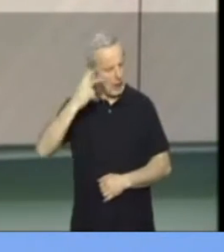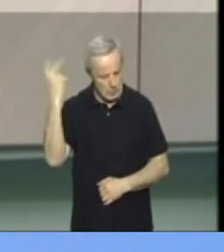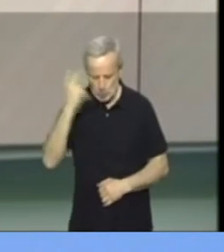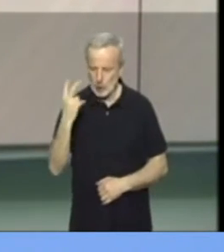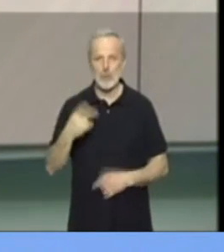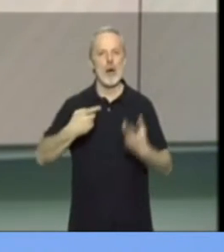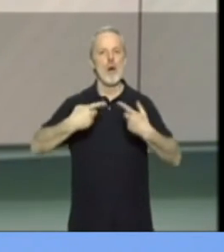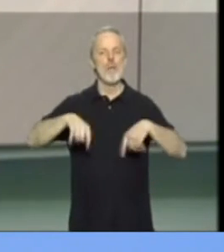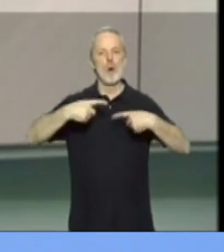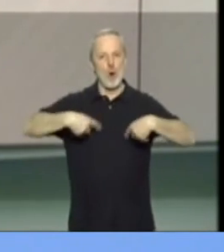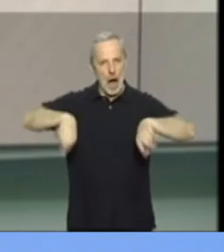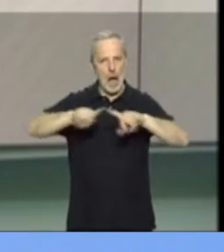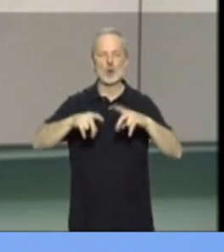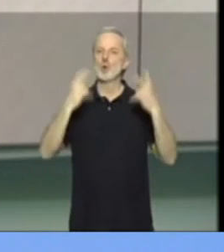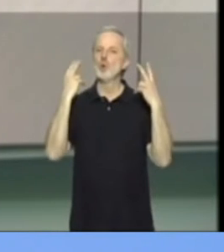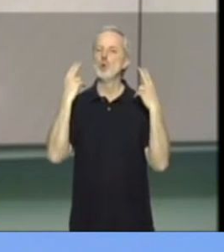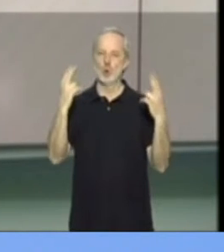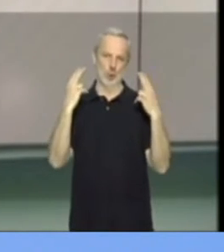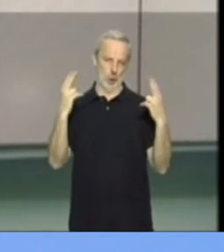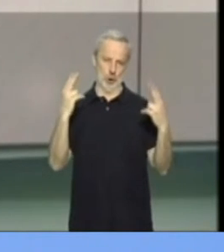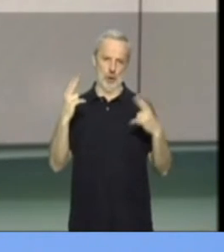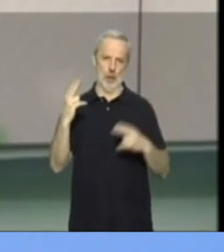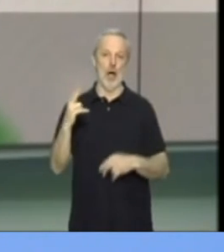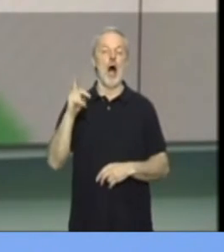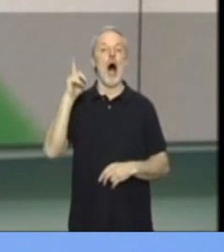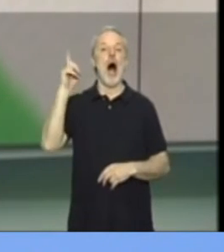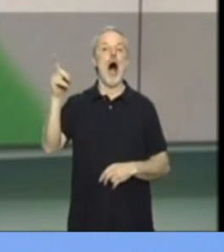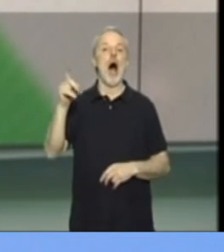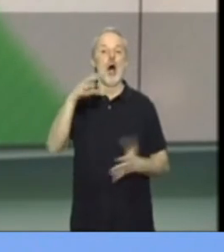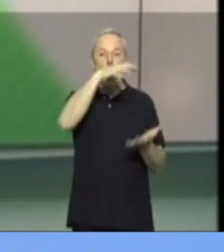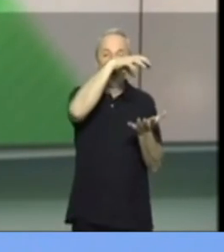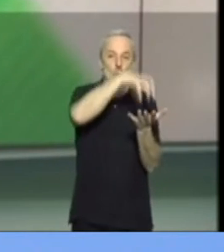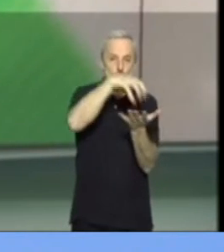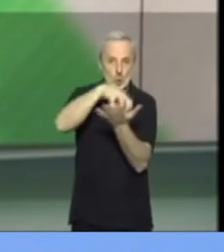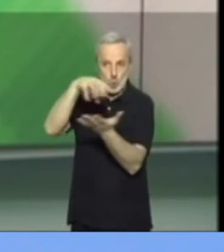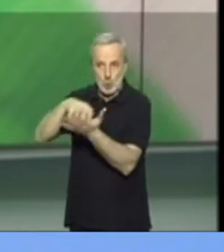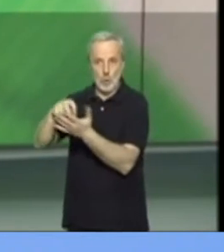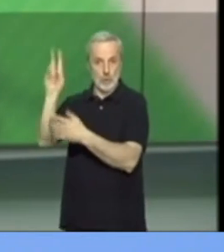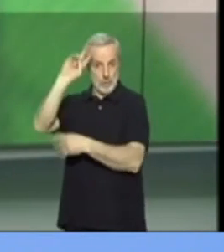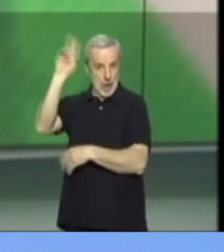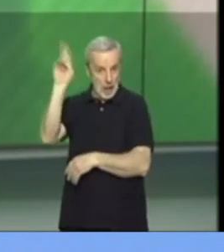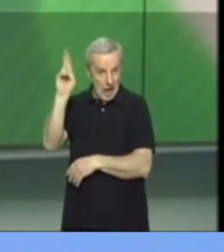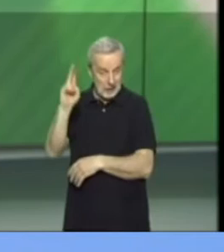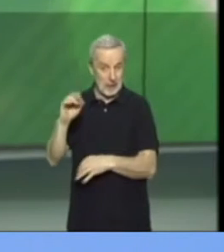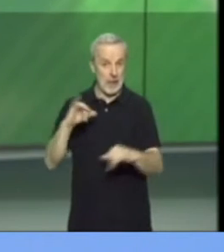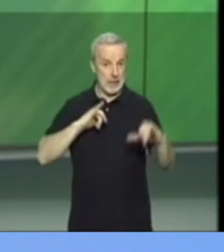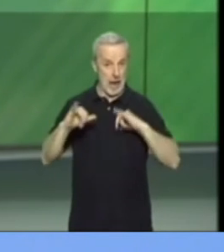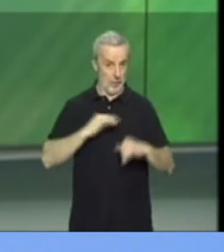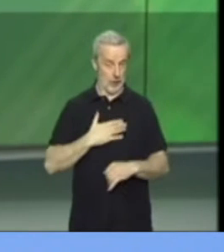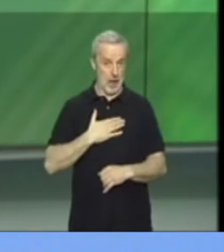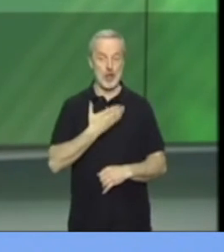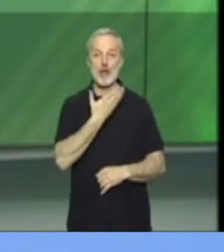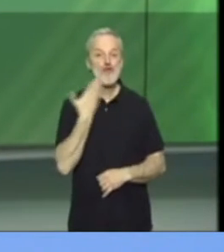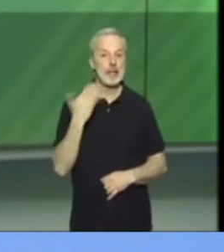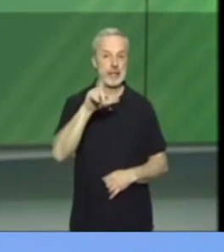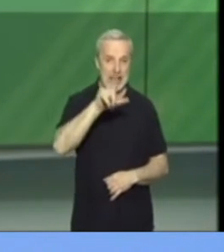kategorii závod na českém území. To, že se hlásí ty týmy, které asi Janko pak zmíní, tak je důkazem toho,